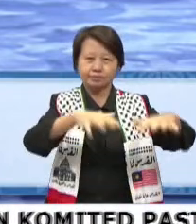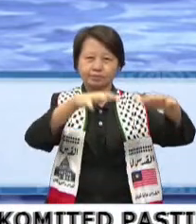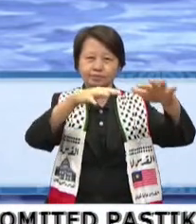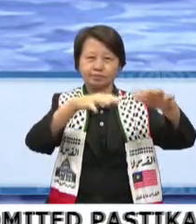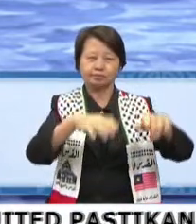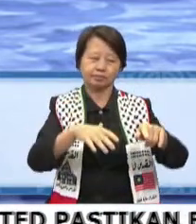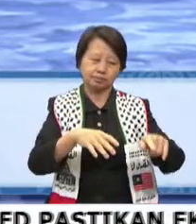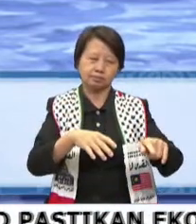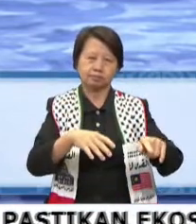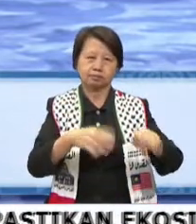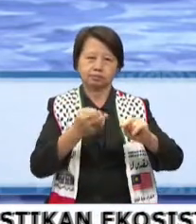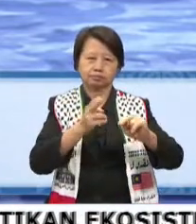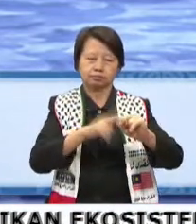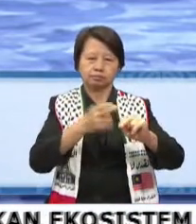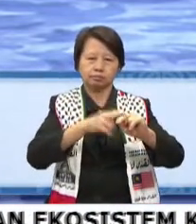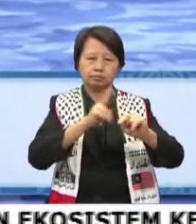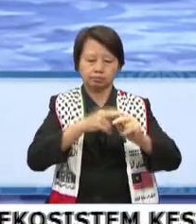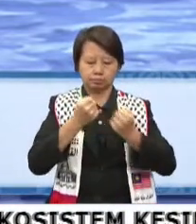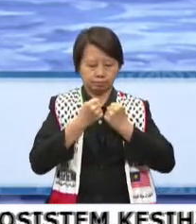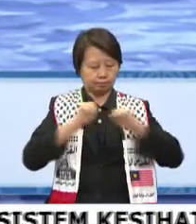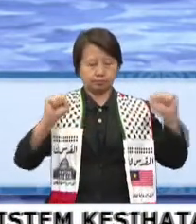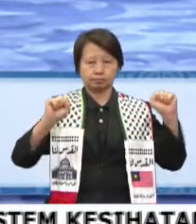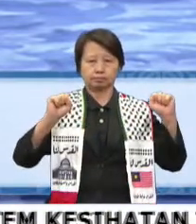prabencana ditingkatkan